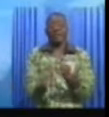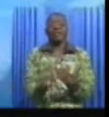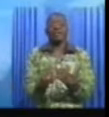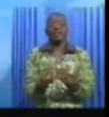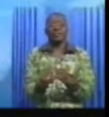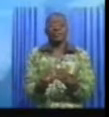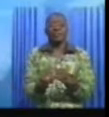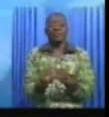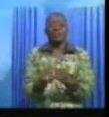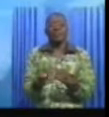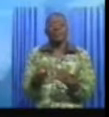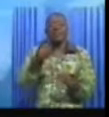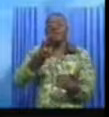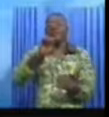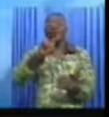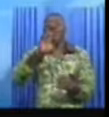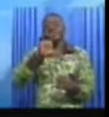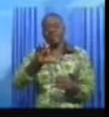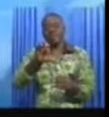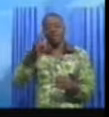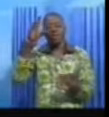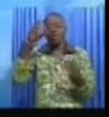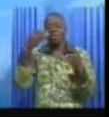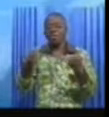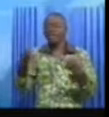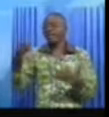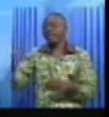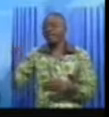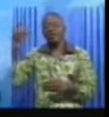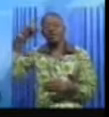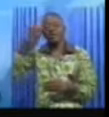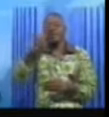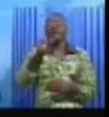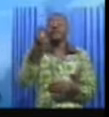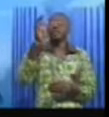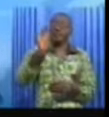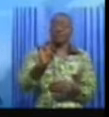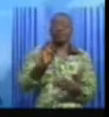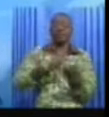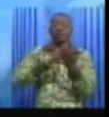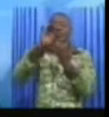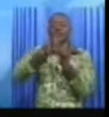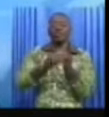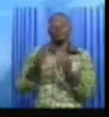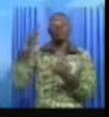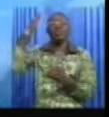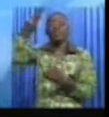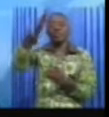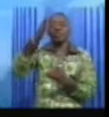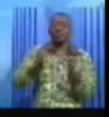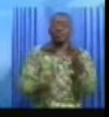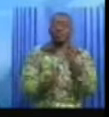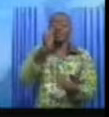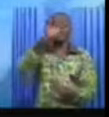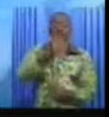Le baccalauréat session 2013 au Burkina, c'est pour le 27 juin prochain. Plus de 54 000